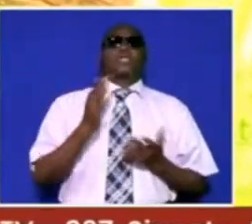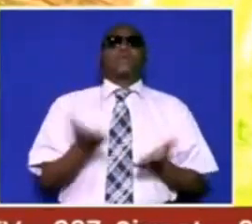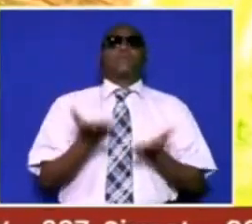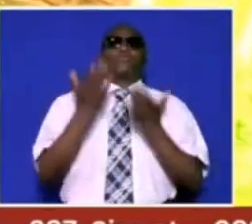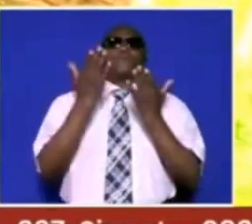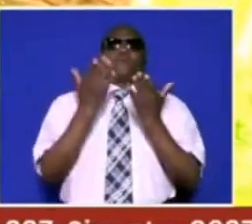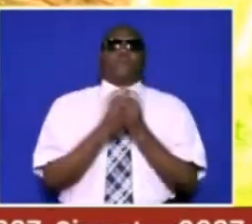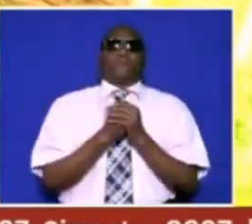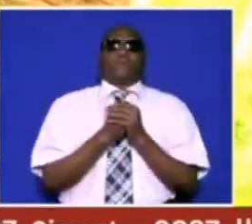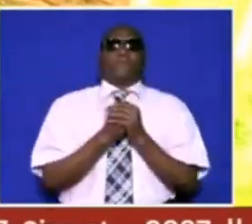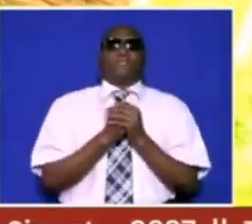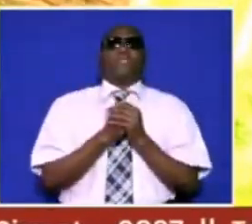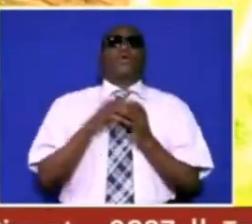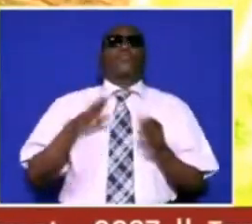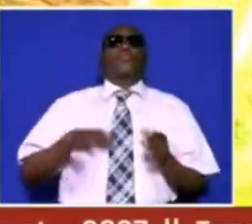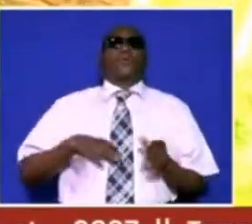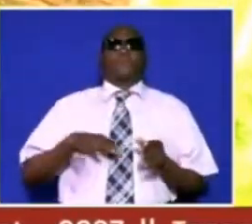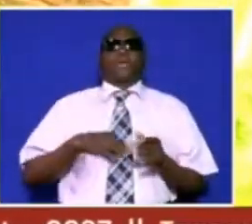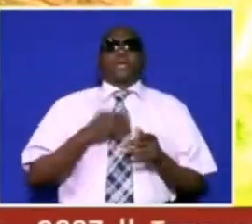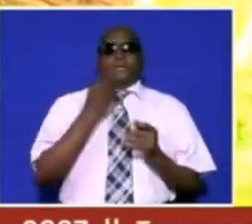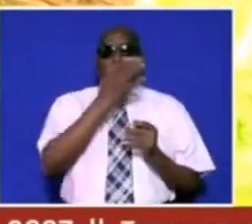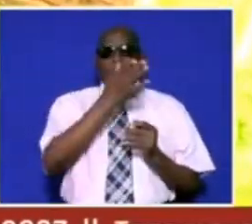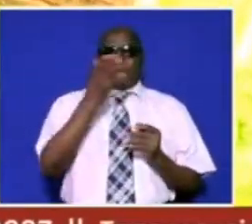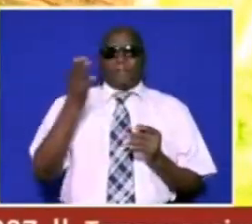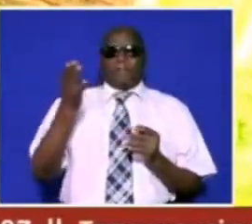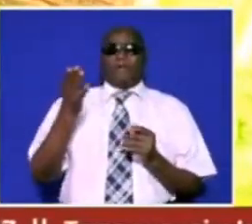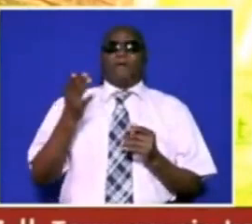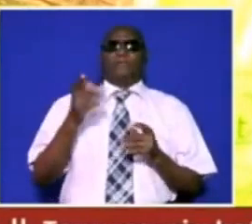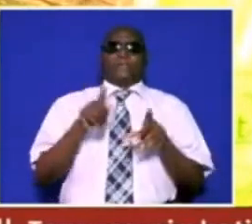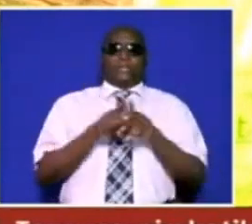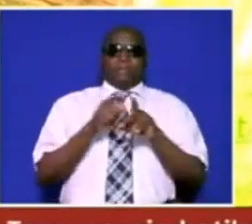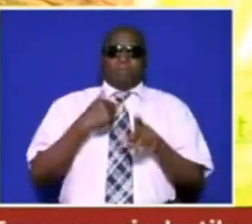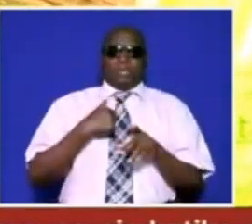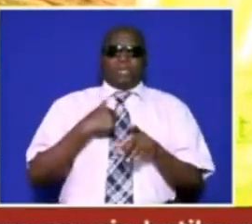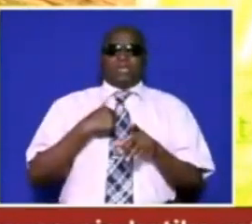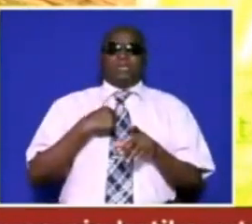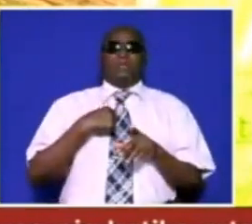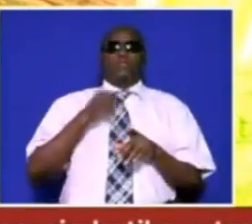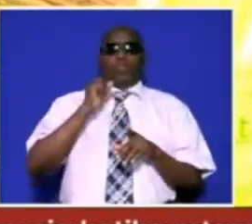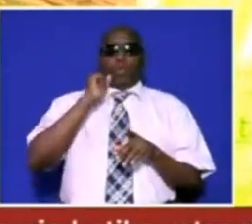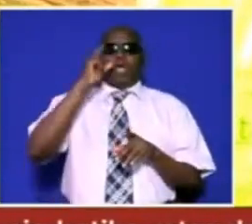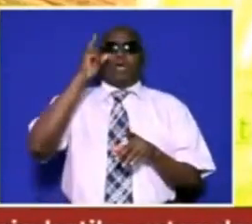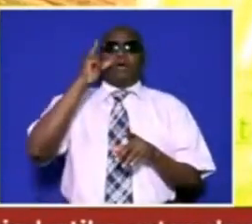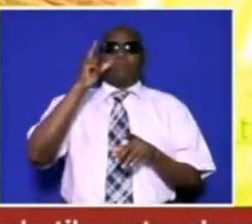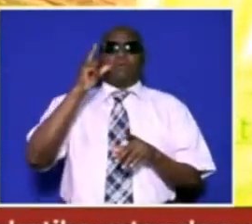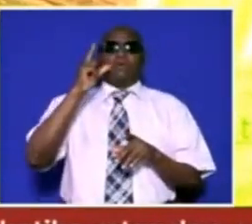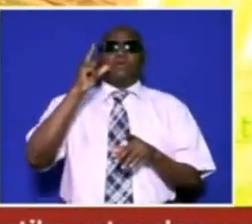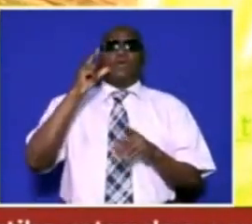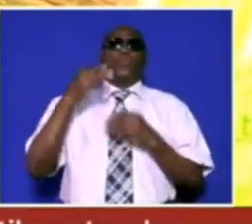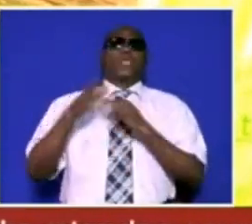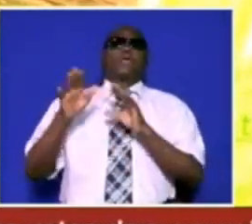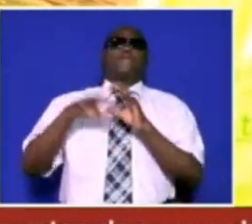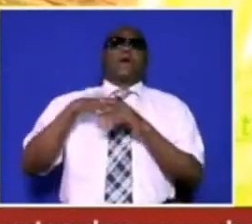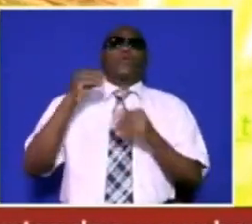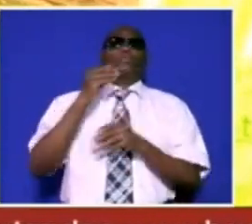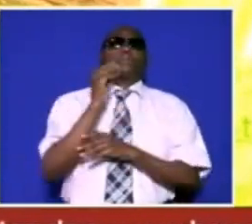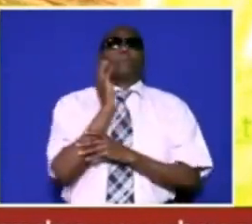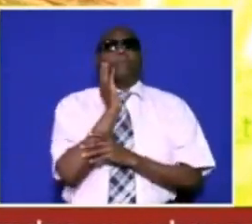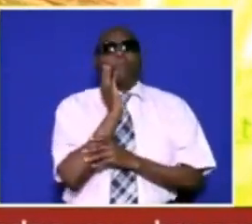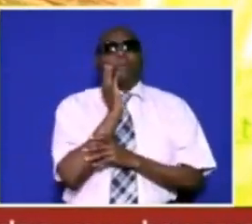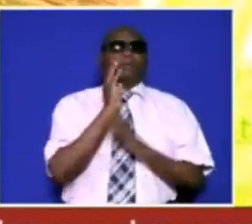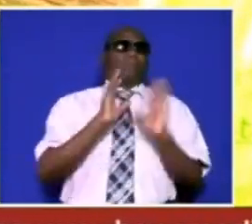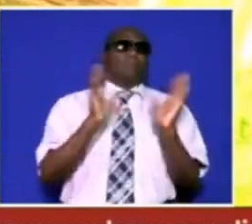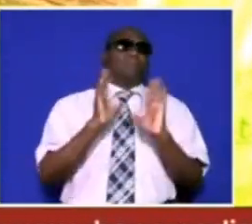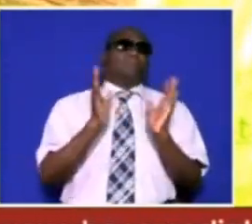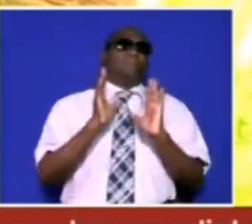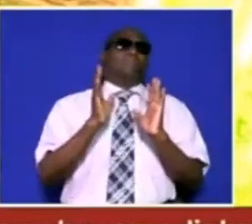wanawake wenzangu, wake wenzangu, tuamuke, tutoke kwa nyumba, tutoke kuhusunika, ili nasi tukasaidie